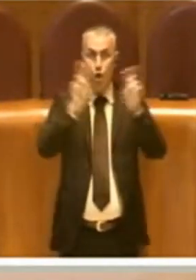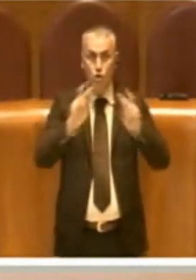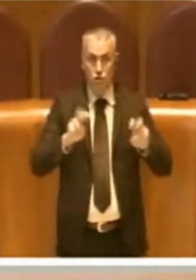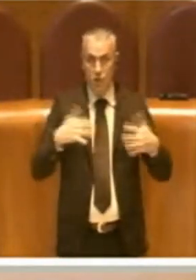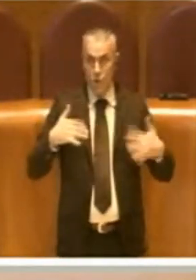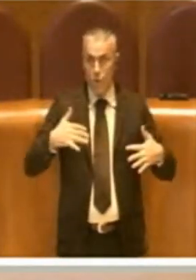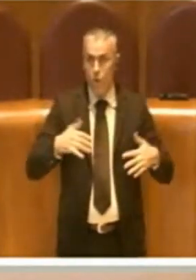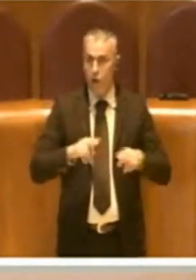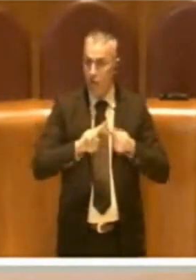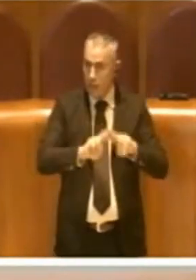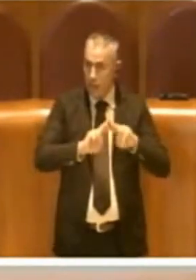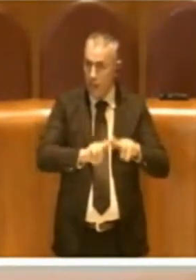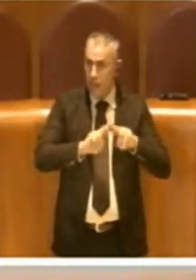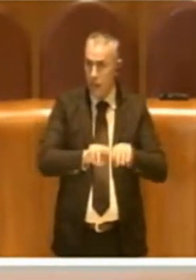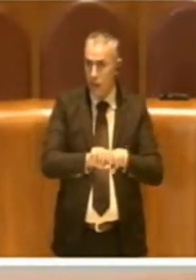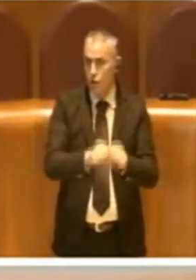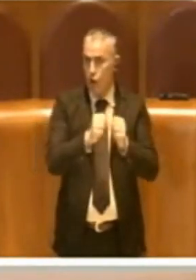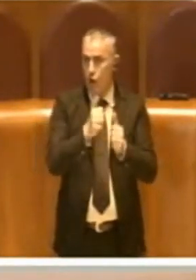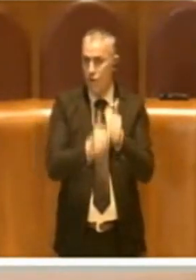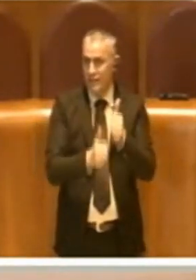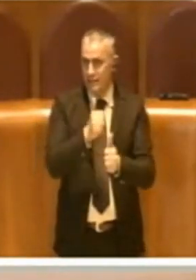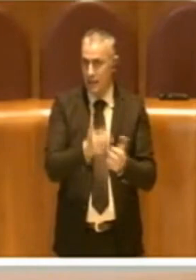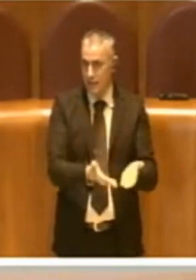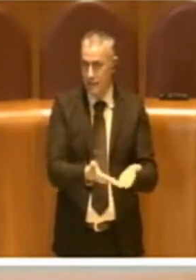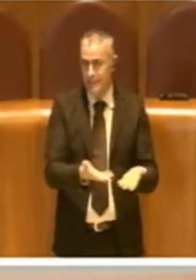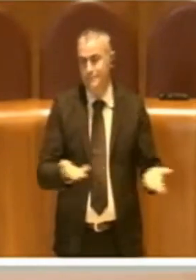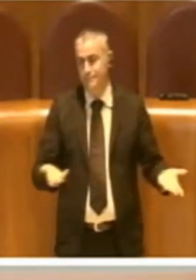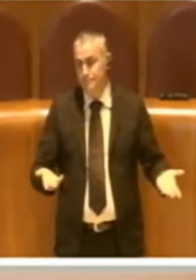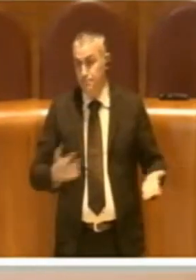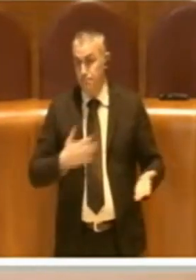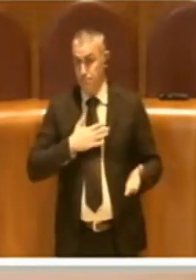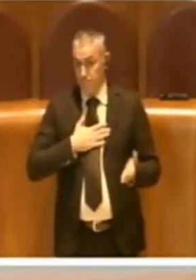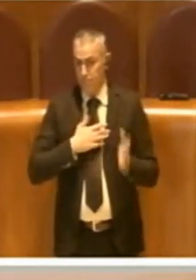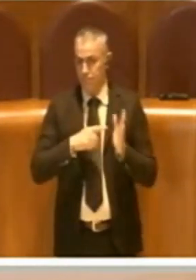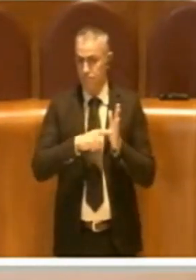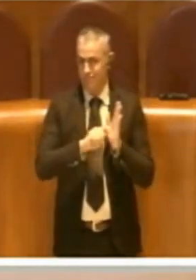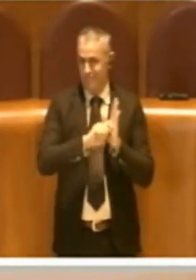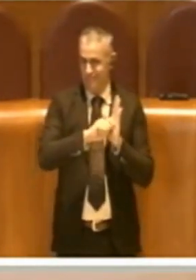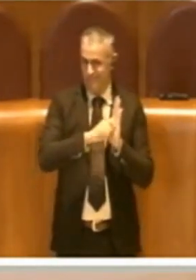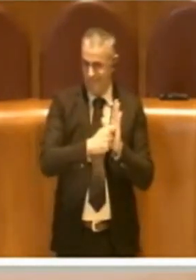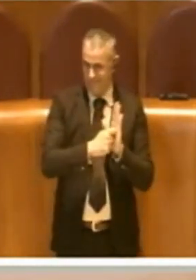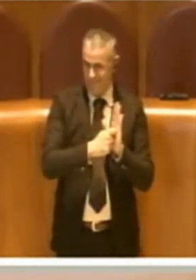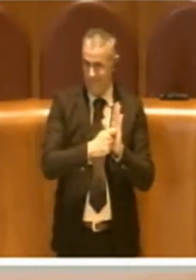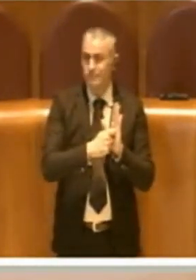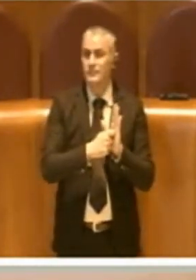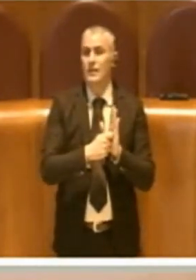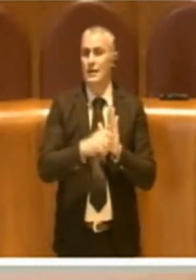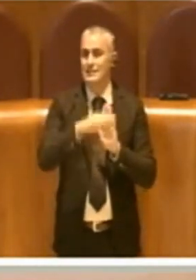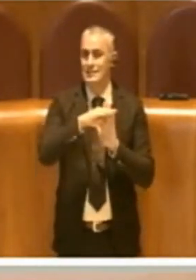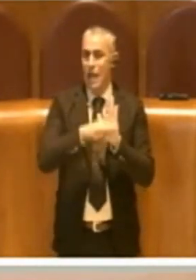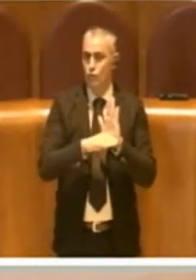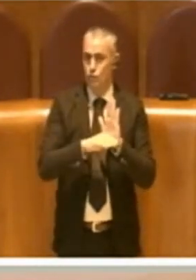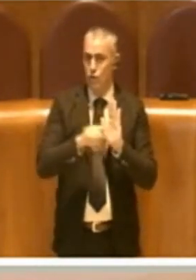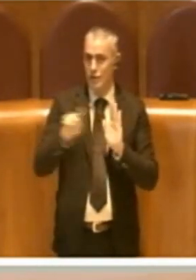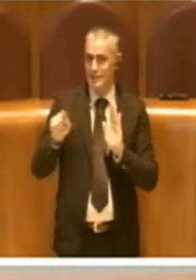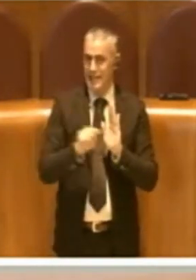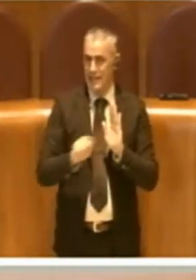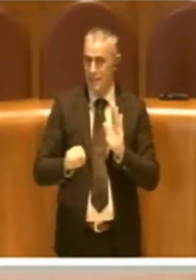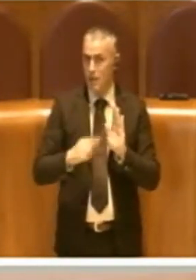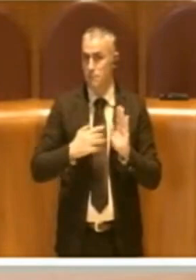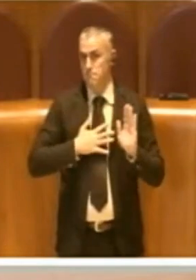E ecco il motivo quindi per cui con questa modifica allo Statuto di Zetema, a nostro